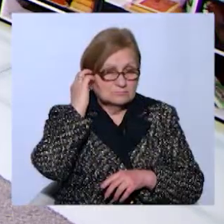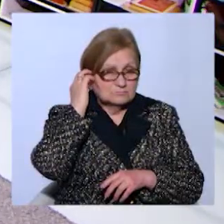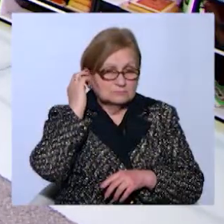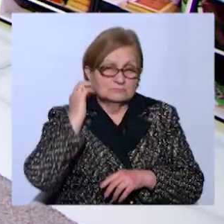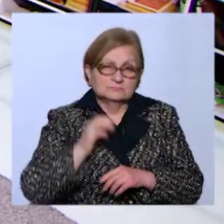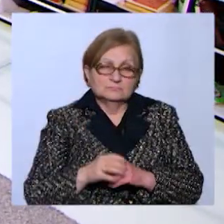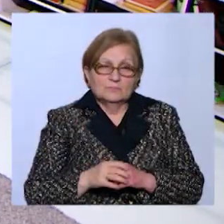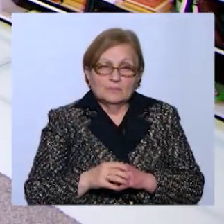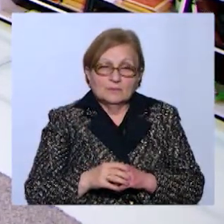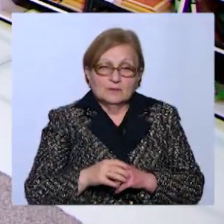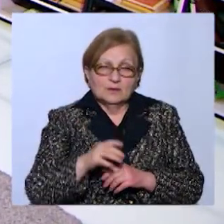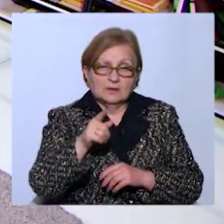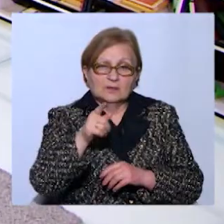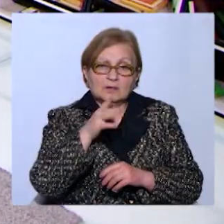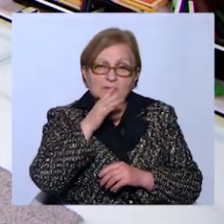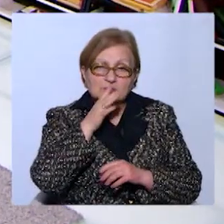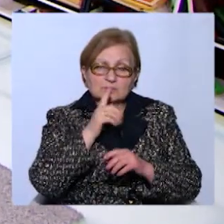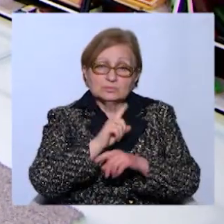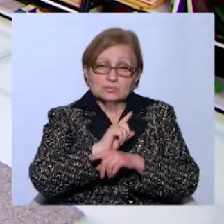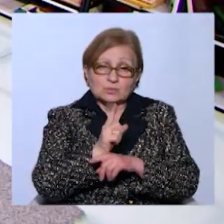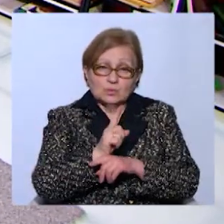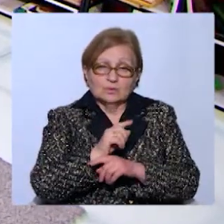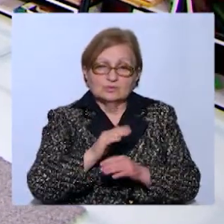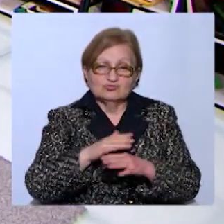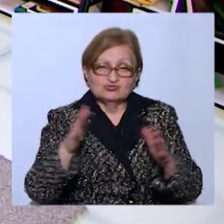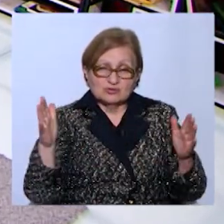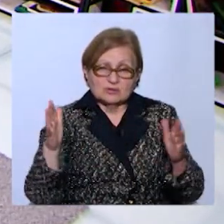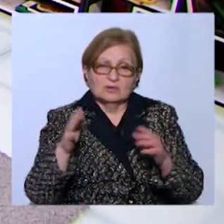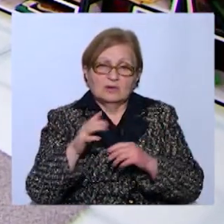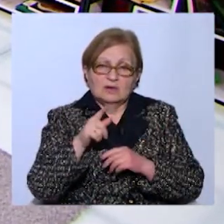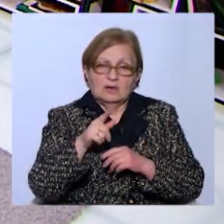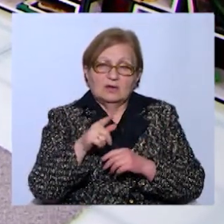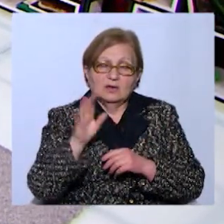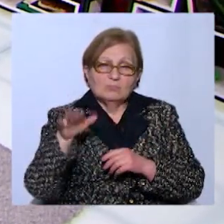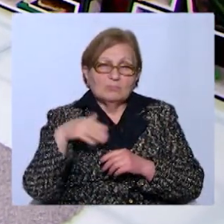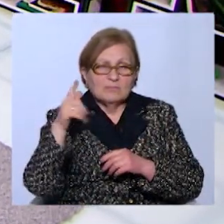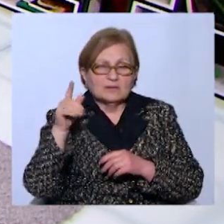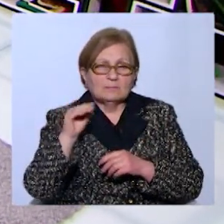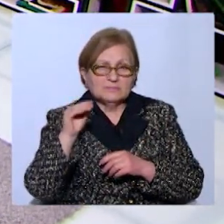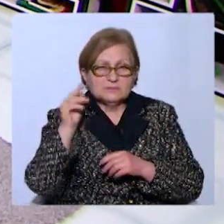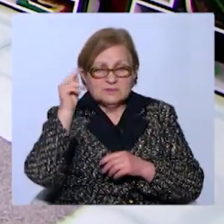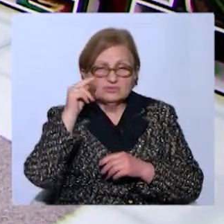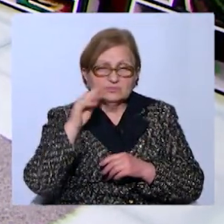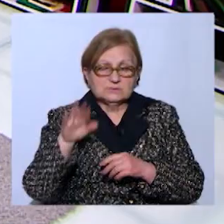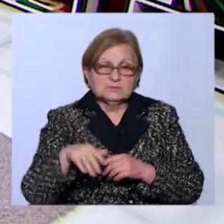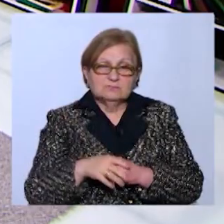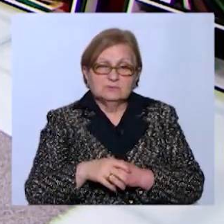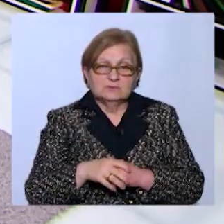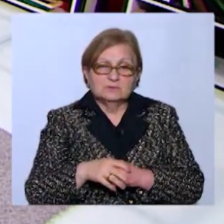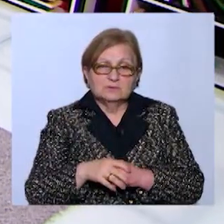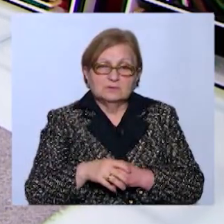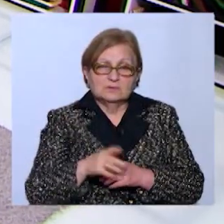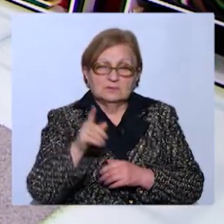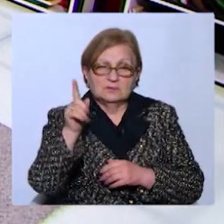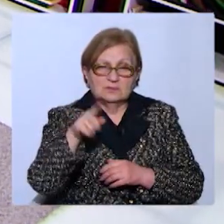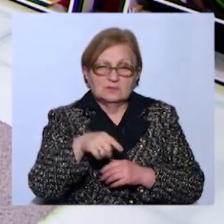მოძრაობა, როდესაც როცა დროის ერთეულში სიჩქარე იზრდება, იზრდება და იზრდება. ამას ფიზიკაში შემდეგში უფრო გაივლით. ანუ მე მგონი არ არის